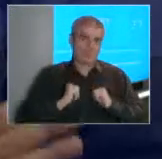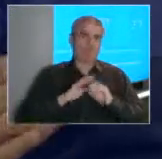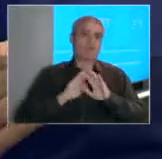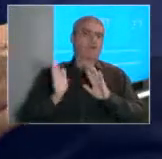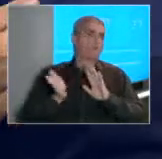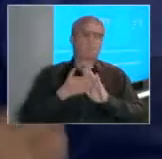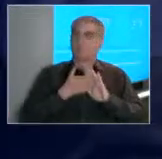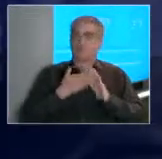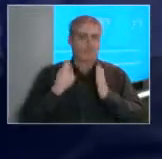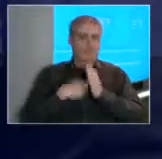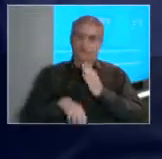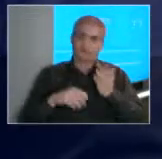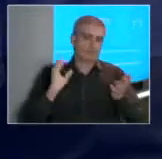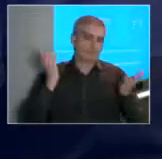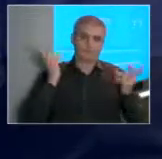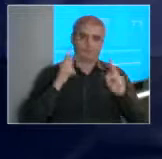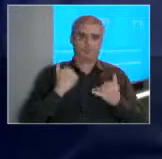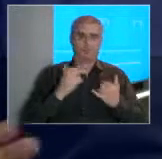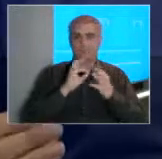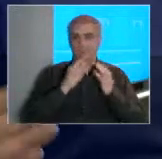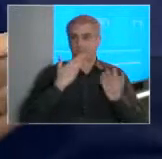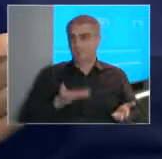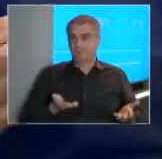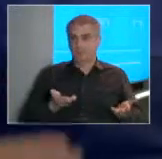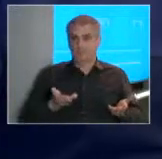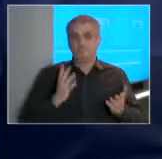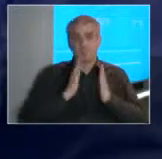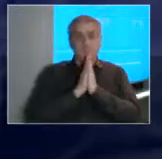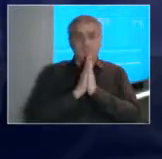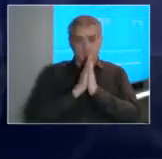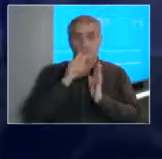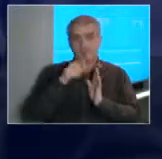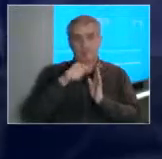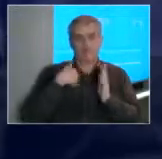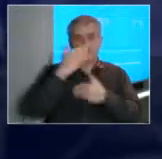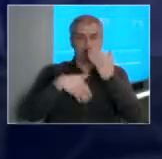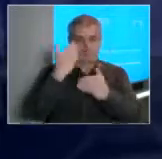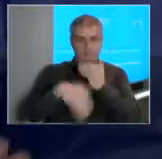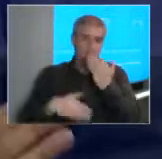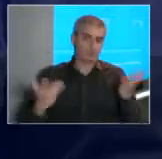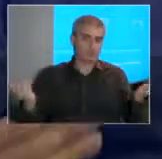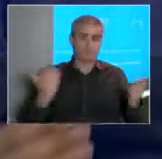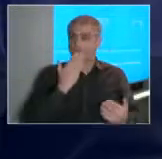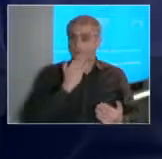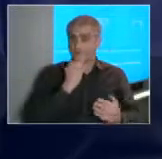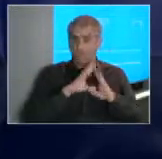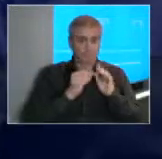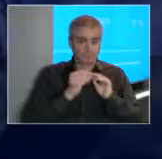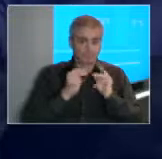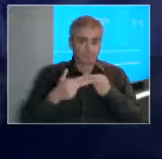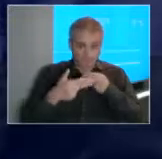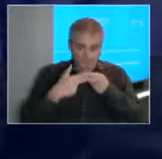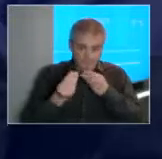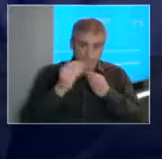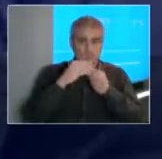מכל רכישה אונליין שיש היום בארץ, ו... התקווה היא של שם גם נתקדם בסופו של דבר. ישראל בסך הכל מתקרבת